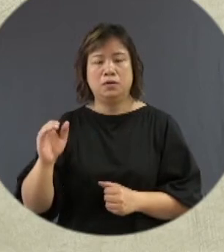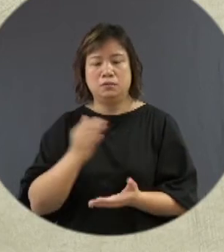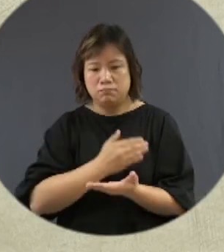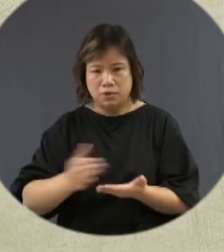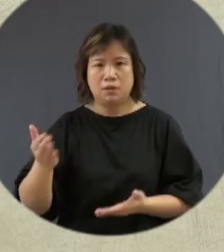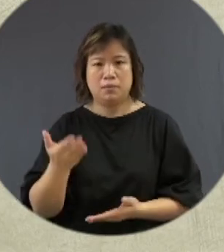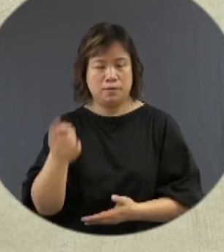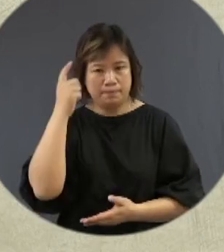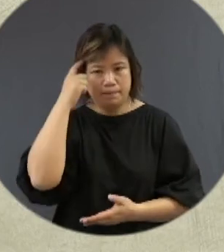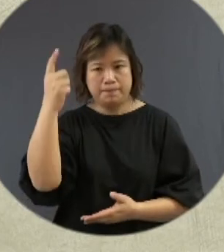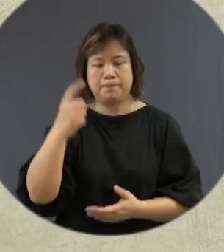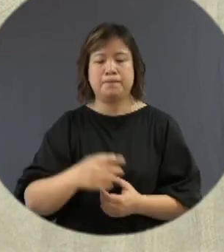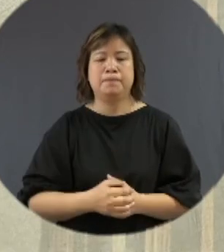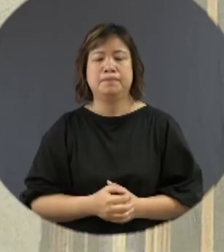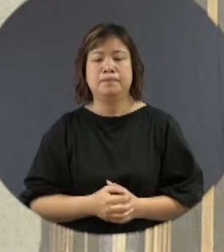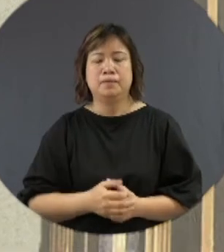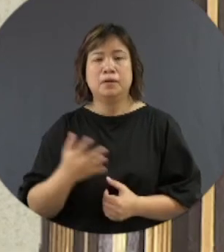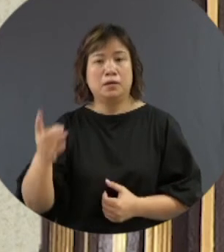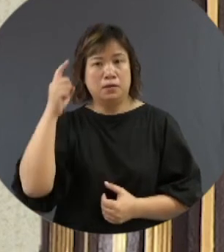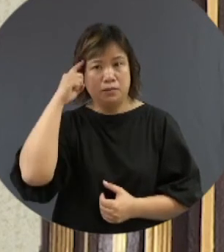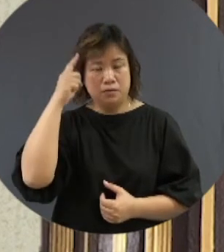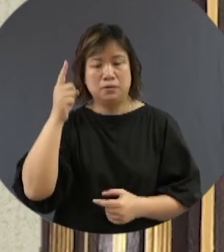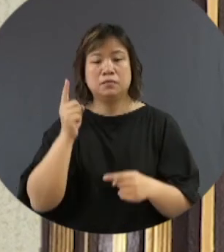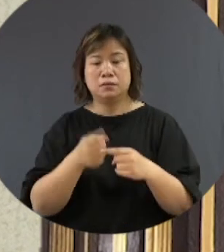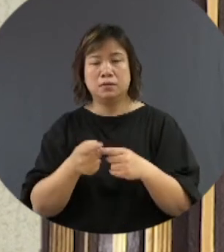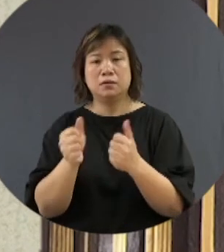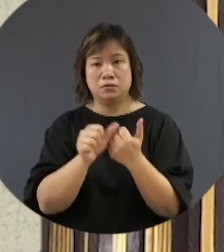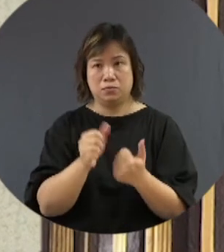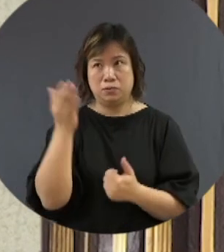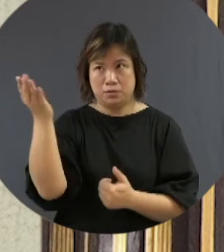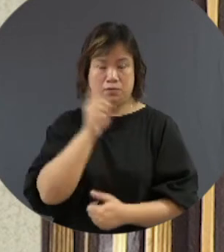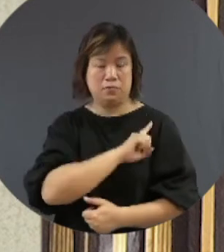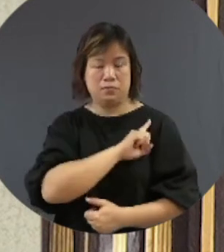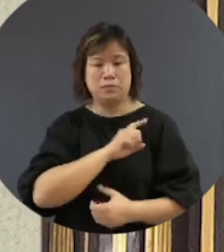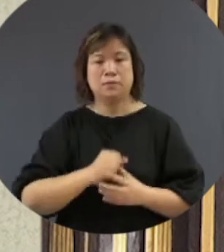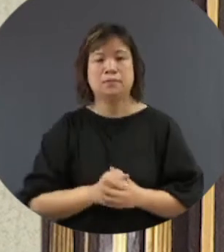意志。你的意志是属于你的。